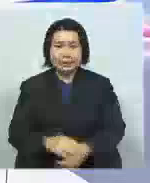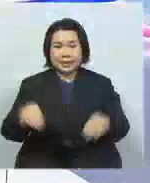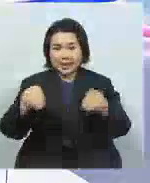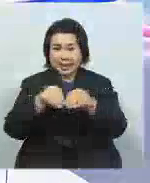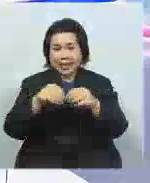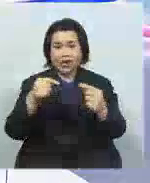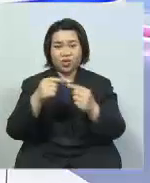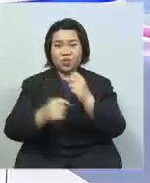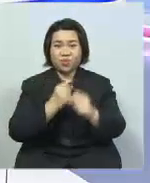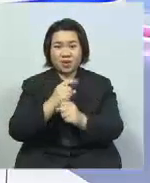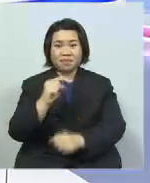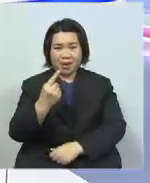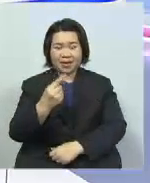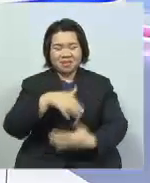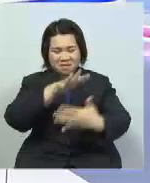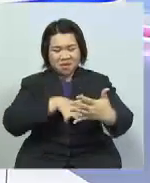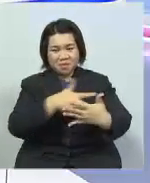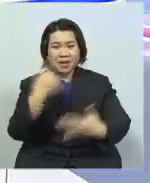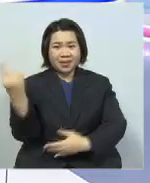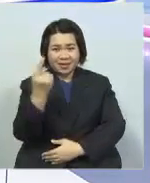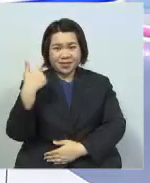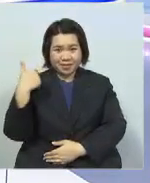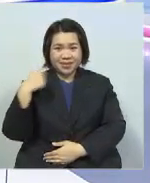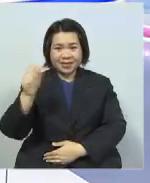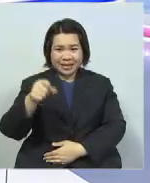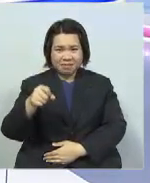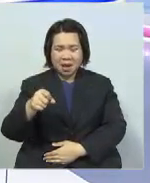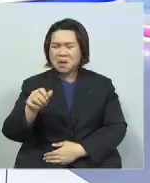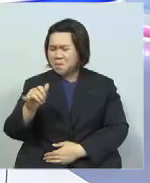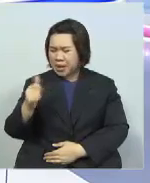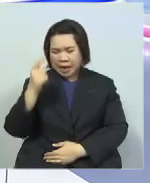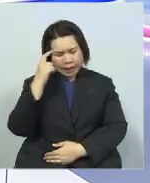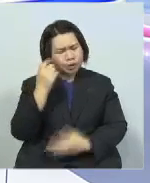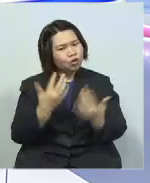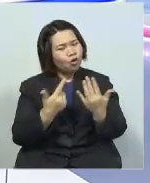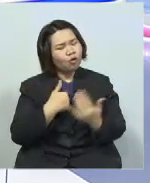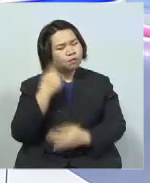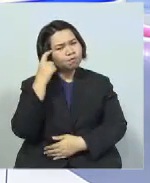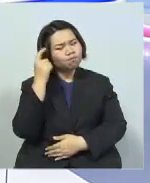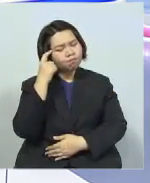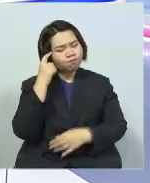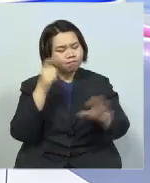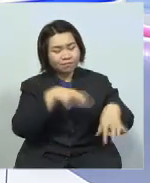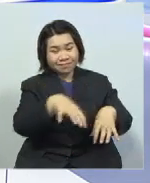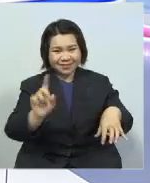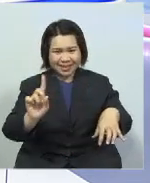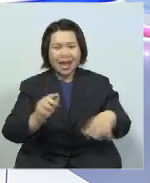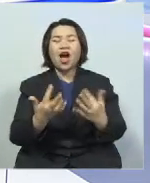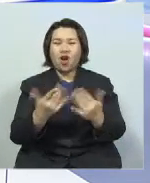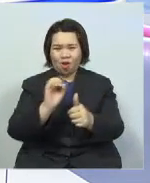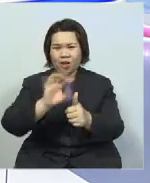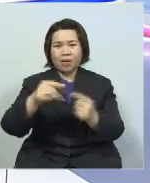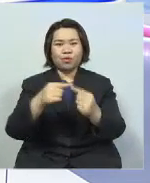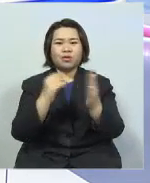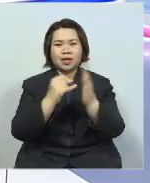ใกล้ปีใหม่แล้วนะคะหลายๆคนวางแผนจะไปเที่ยวกันแล้วแต่ว่าบางคนอาจจะยังรออยู่ว่าจะไปที่ไหนดีมีหนึ่งสถานที่มาแนะนำอยู่